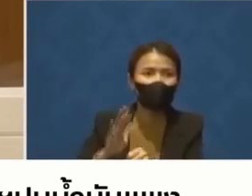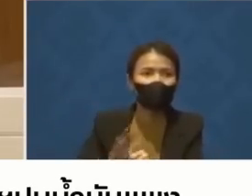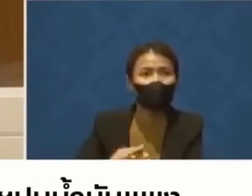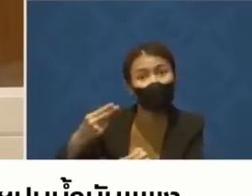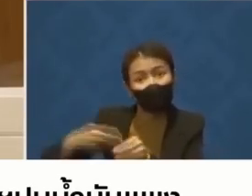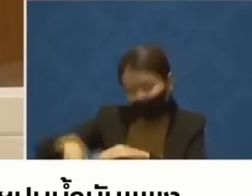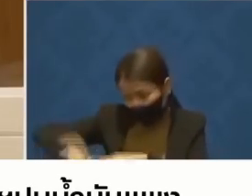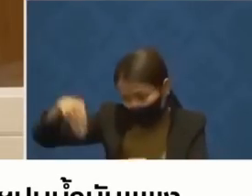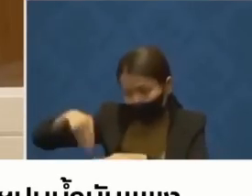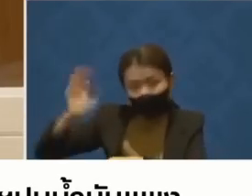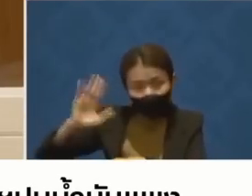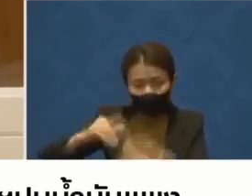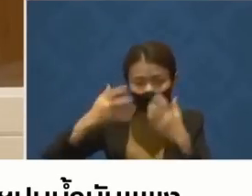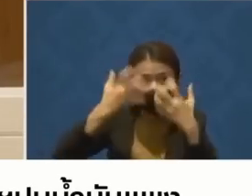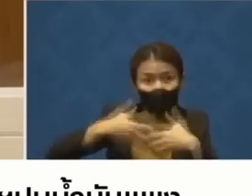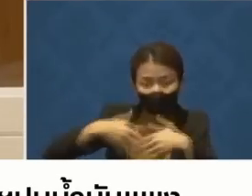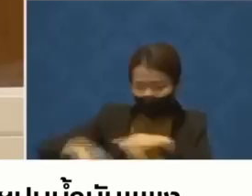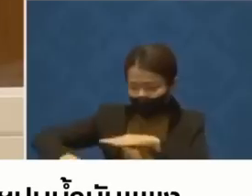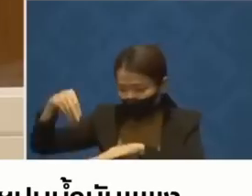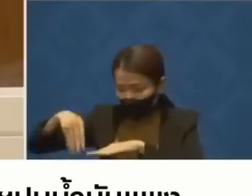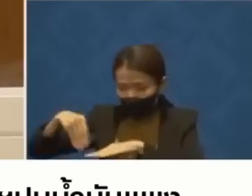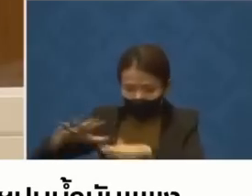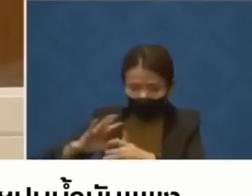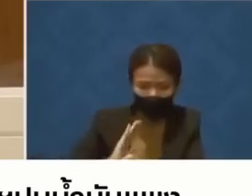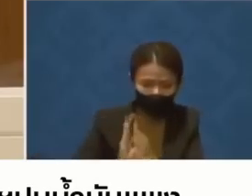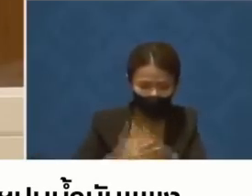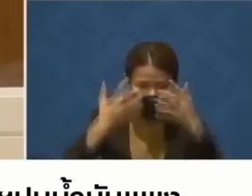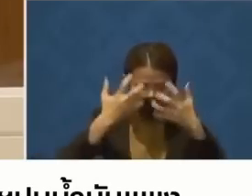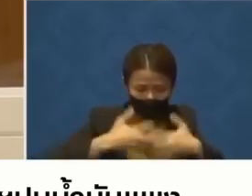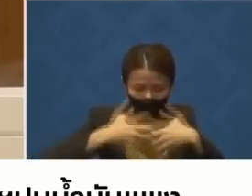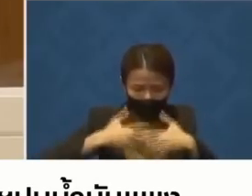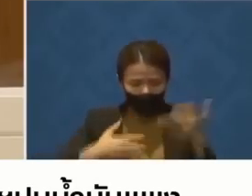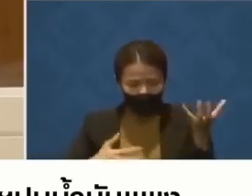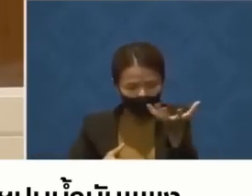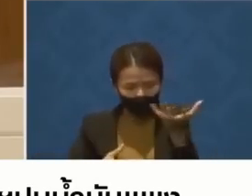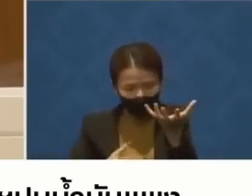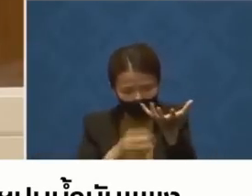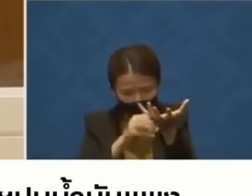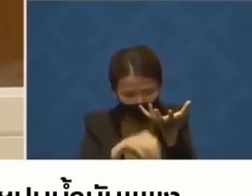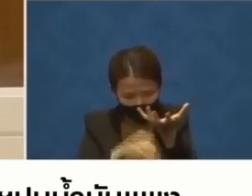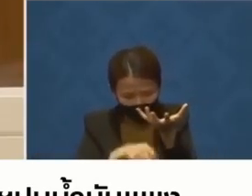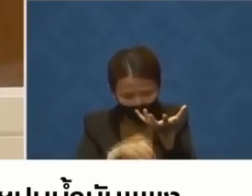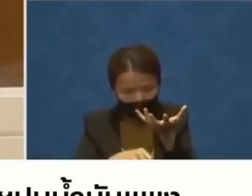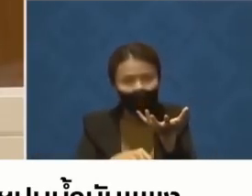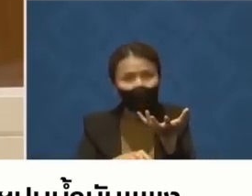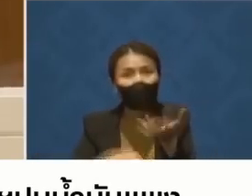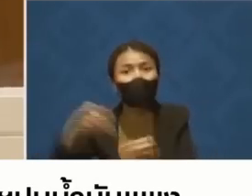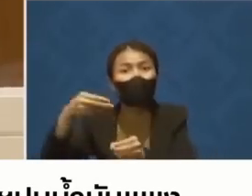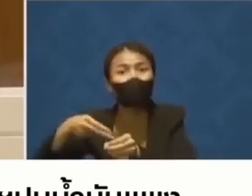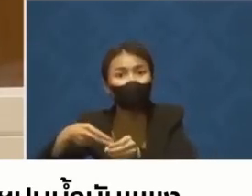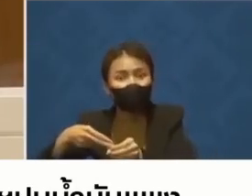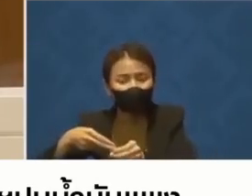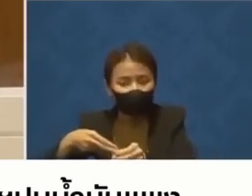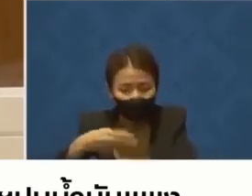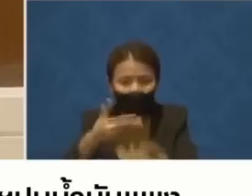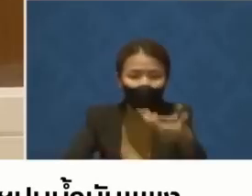นะครับกำลังการผลิตของโรงกลั่นได้ขาดหายไปเช่นเดียวกันนะครับในยามช่วงโควิดเนี่ยส่วน